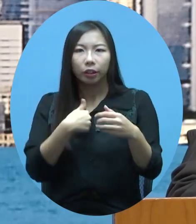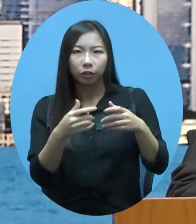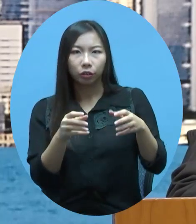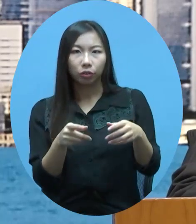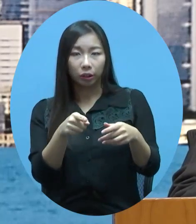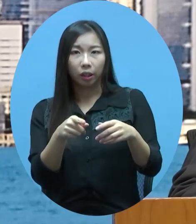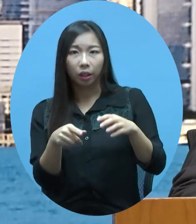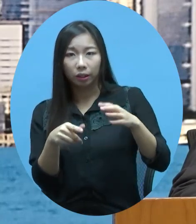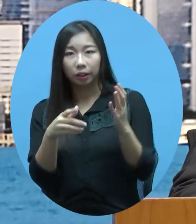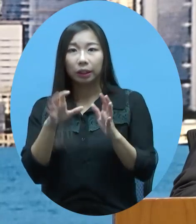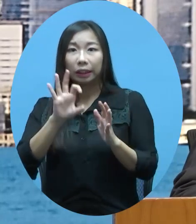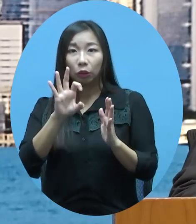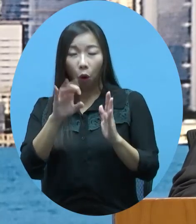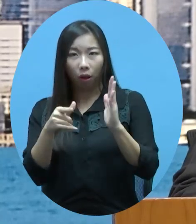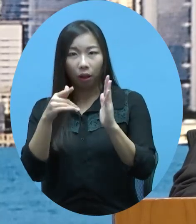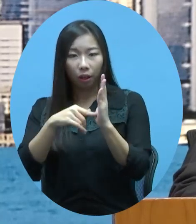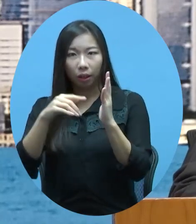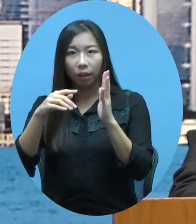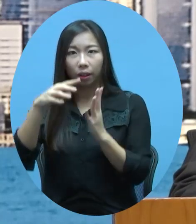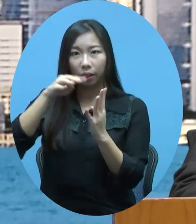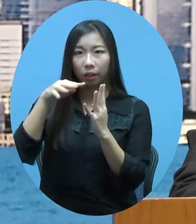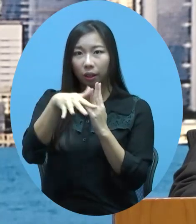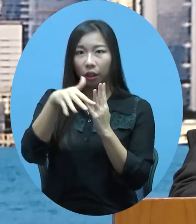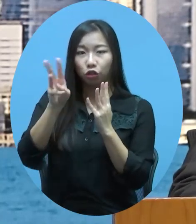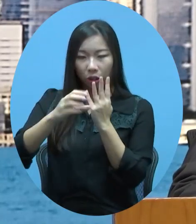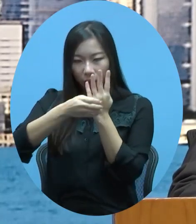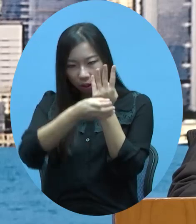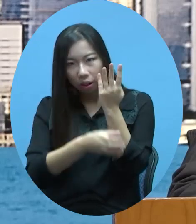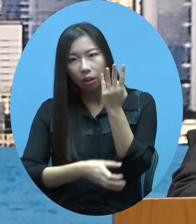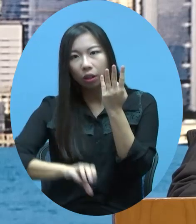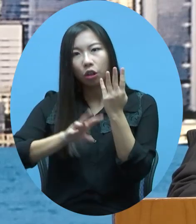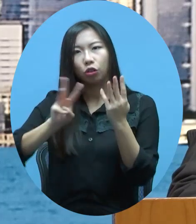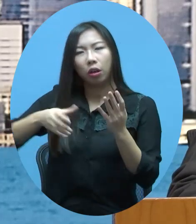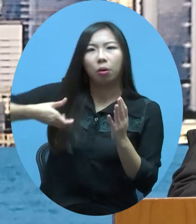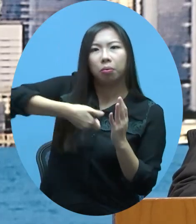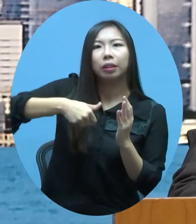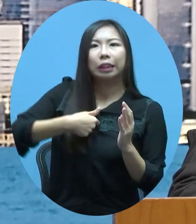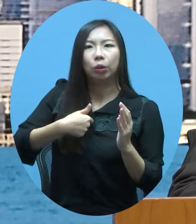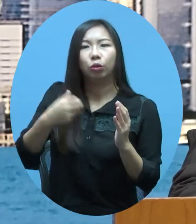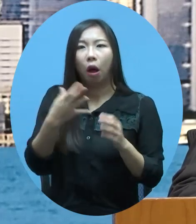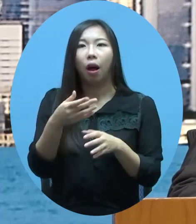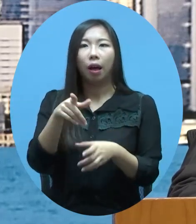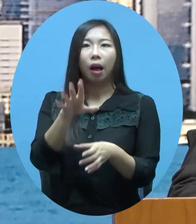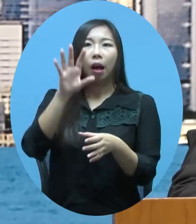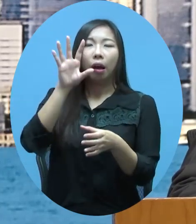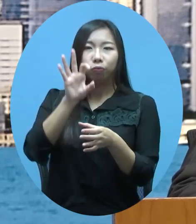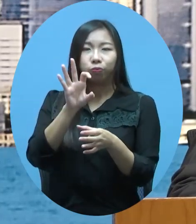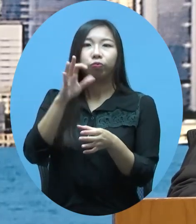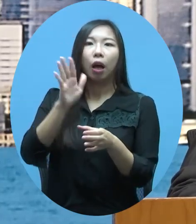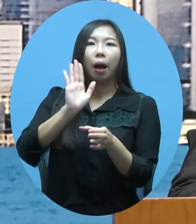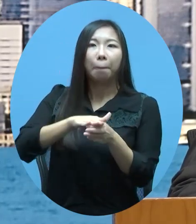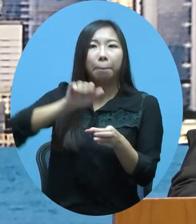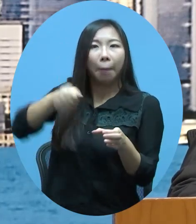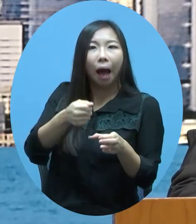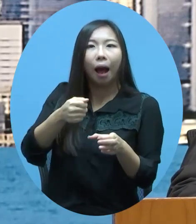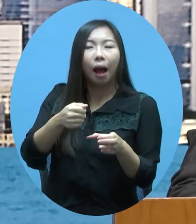佢啦，同埋即係冚好嗰個馬桶啦。如果係要抽水嘅時候，因為就係唔想話等到有個案，然後先至